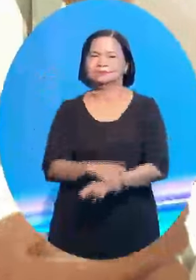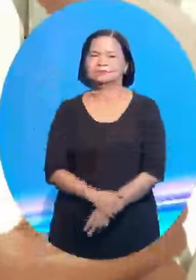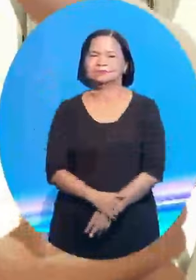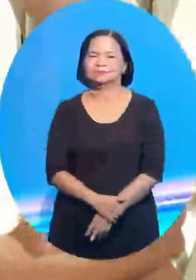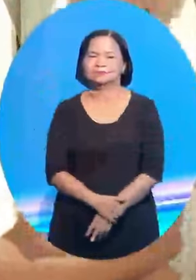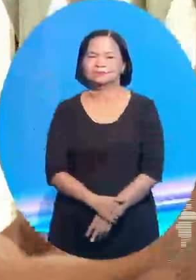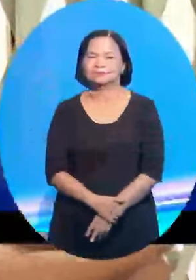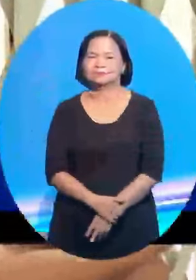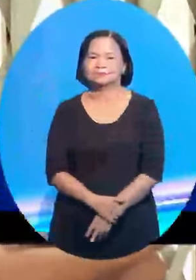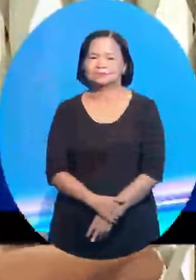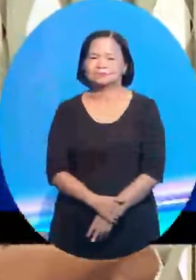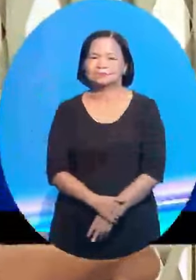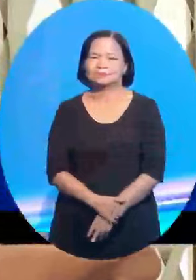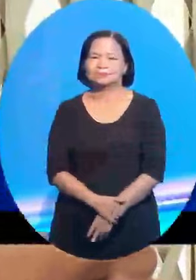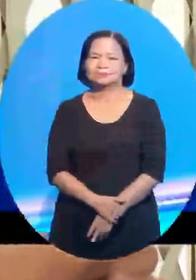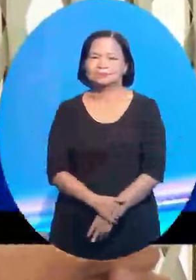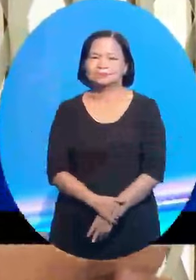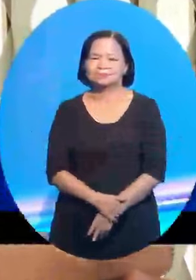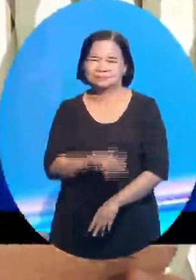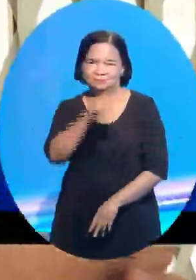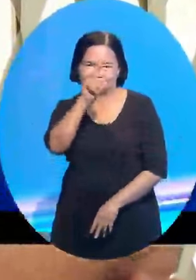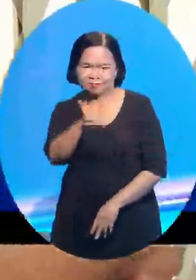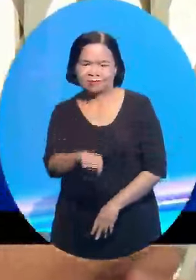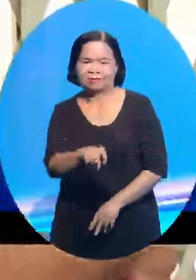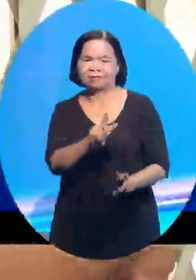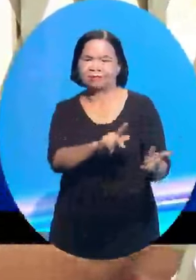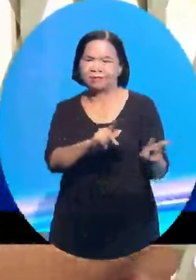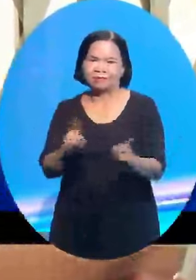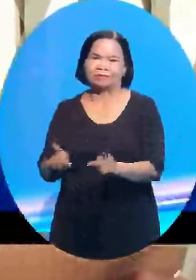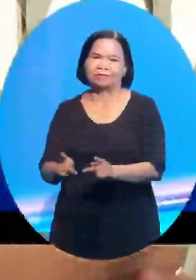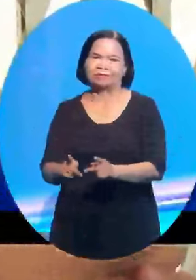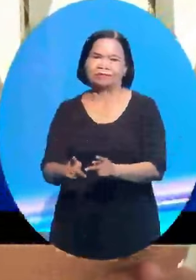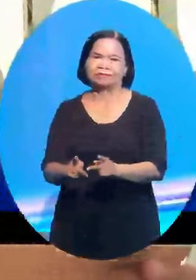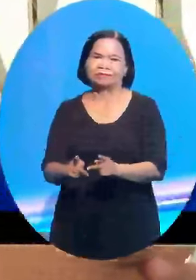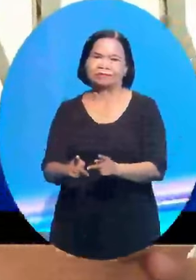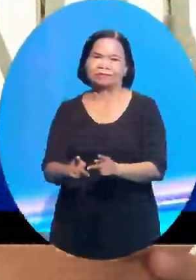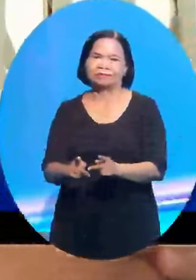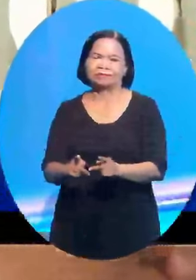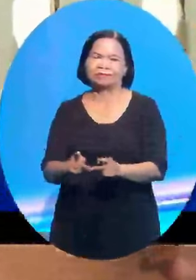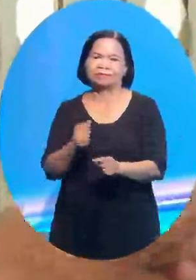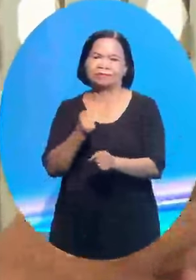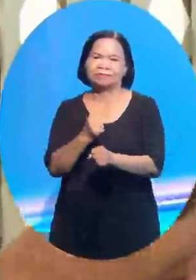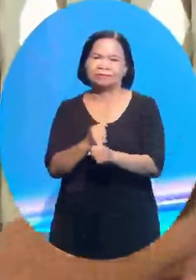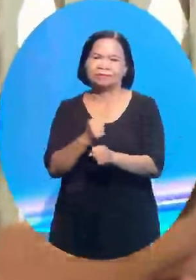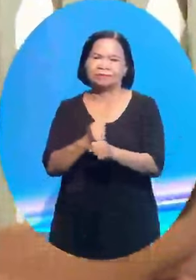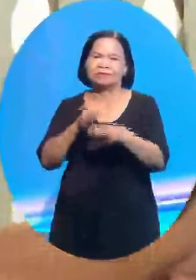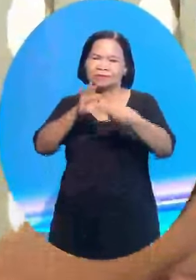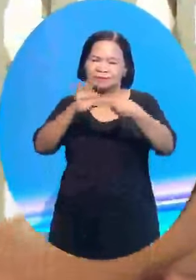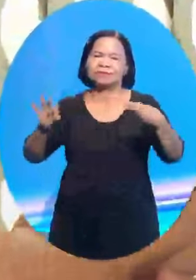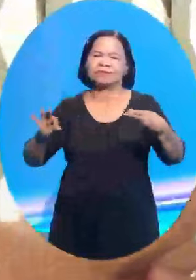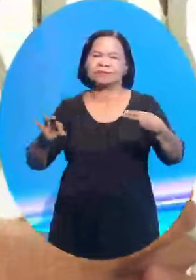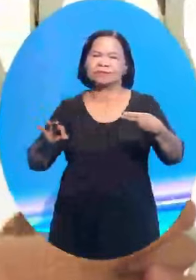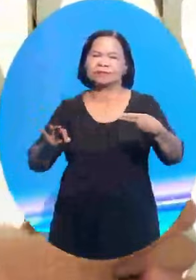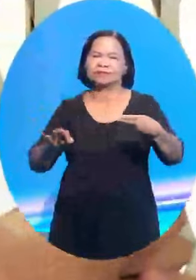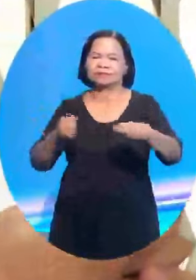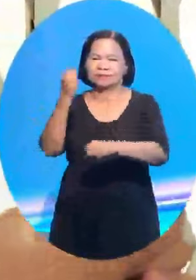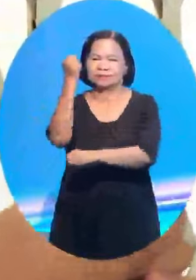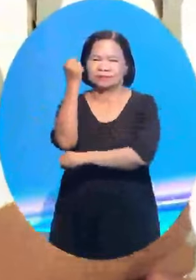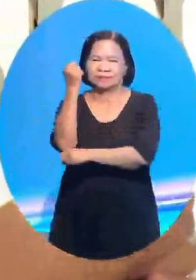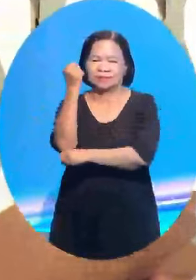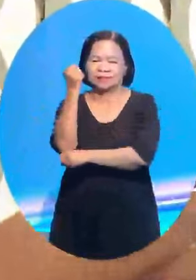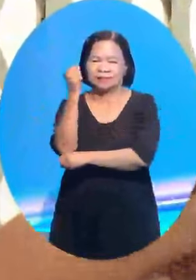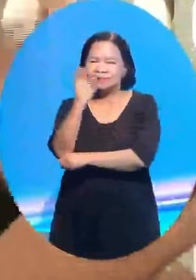Là vừa mới làm hết xong, có kế hoạch, có ban vừa mới bỏ một cây phượng là khi có rễ coi thấy có vấn đề là làm liền. Còn cây này thì nó